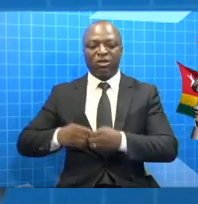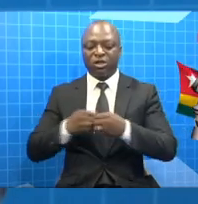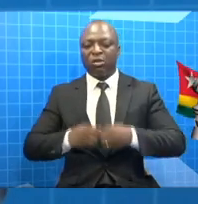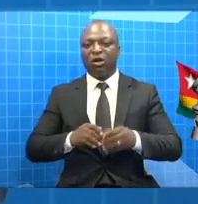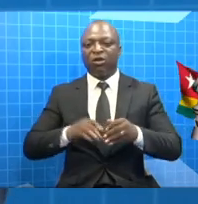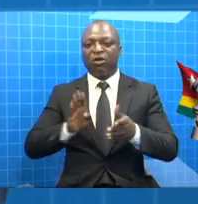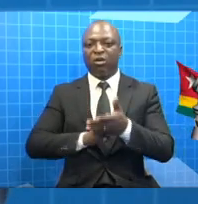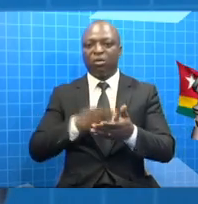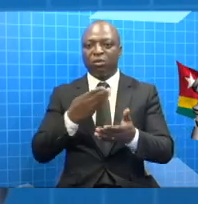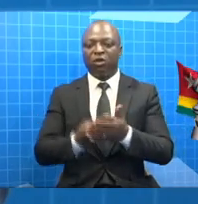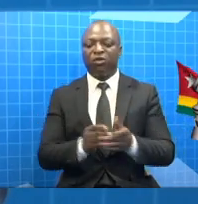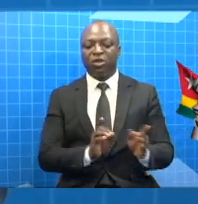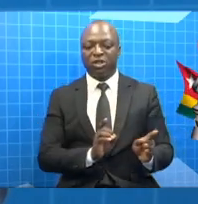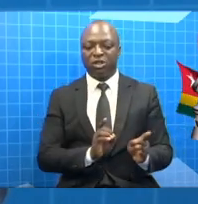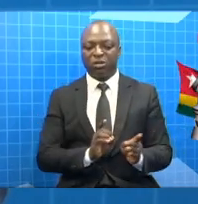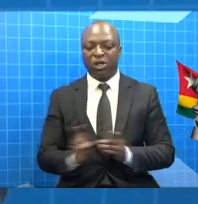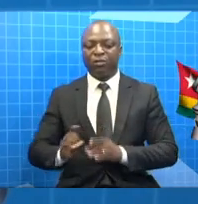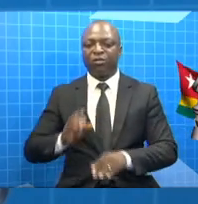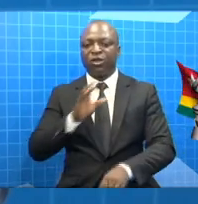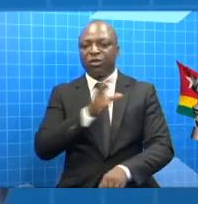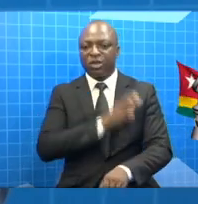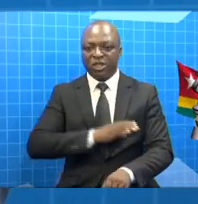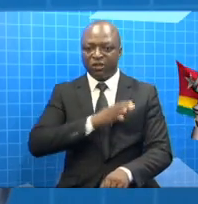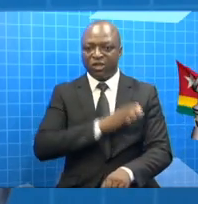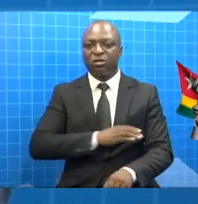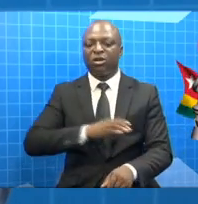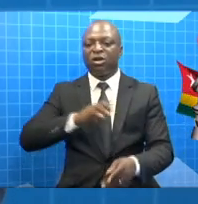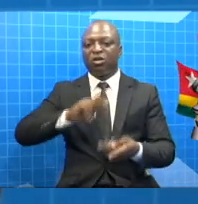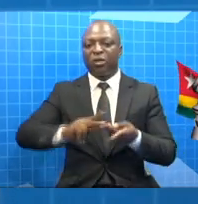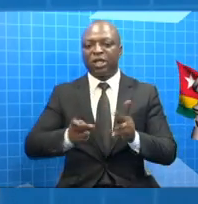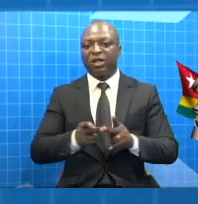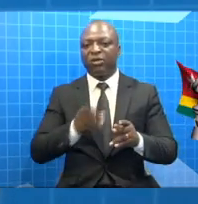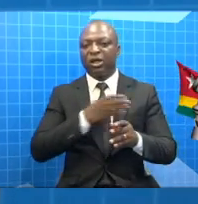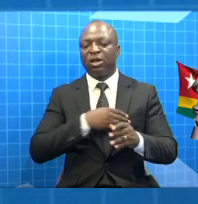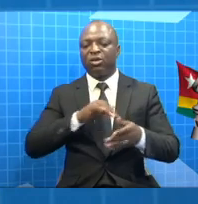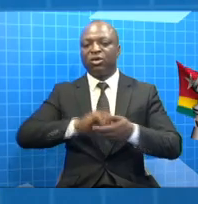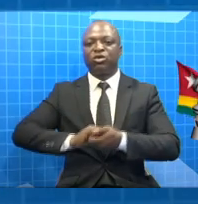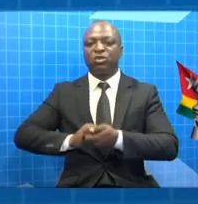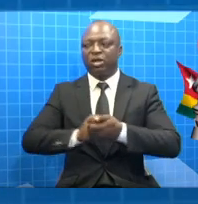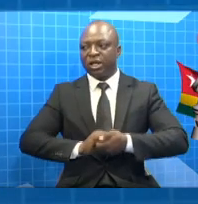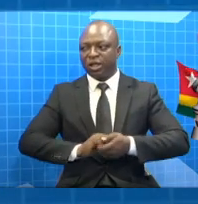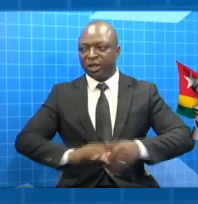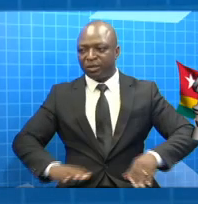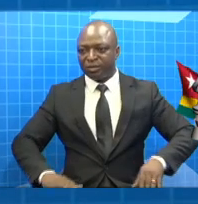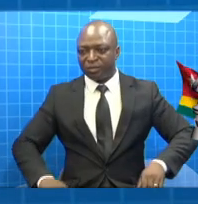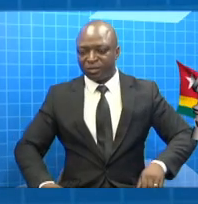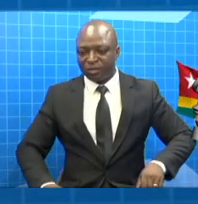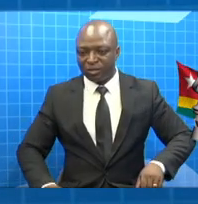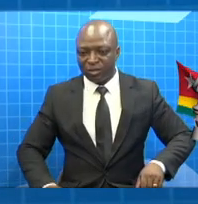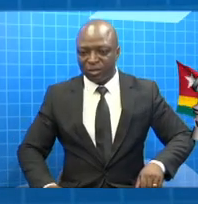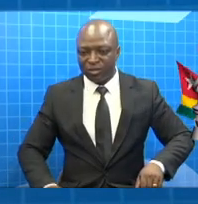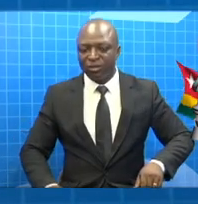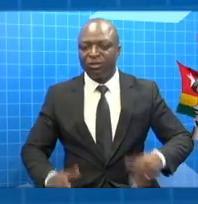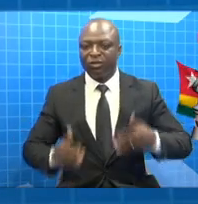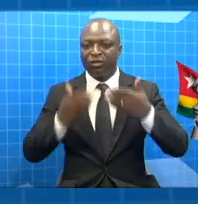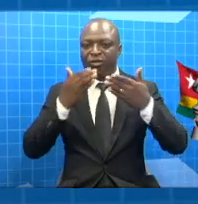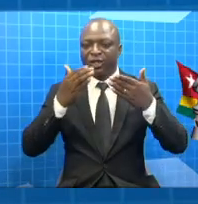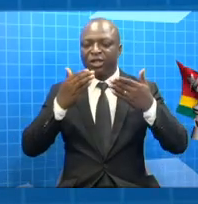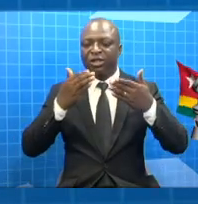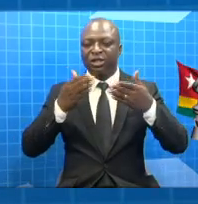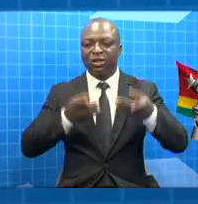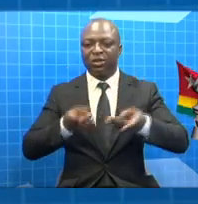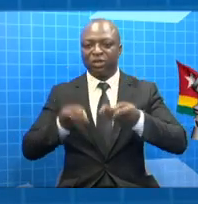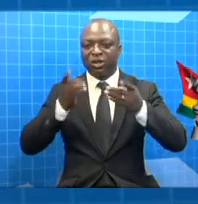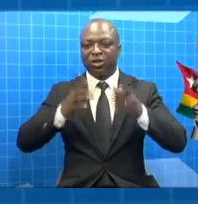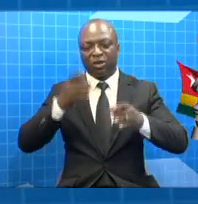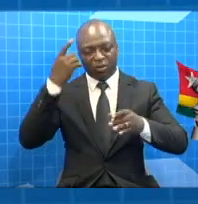faisant preuve de discipline, de civisme, de patriotisme et de solidarité. Merci, Kwesan